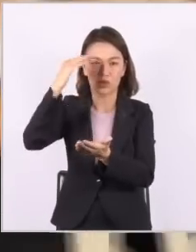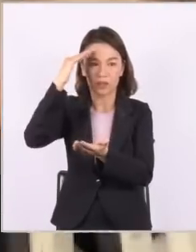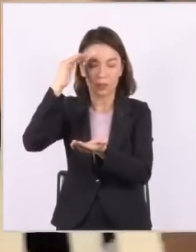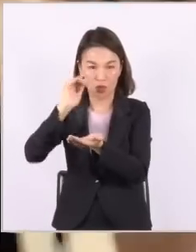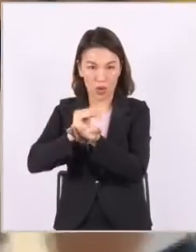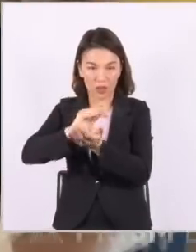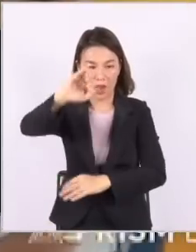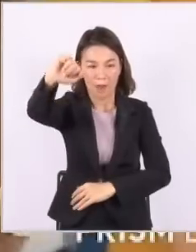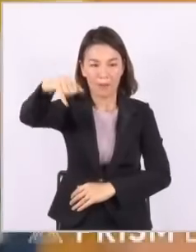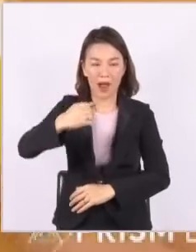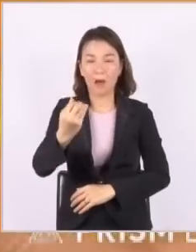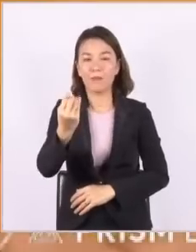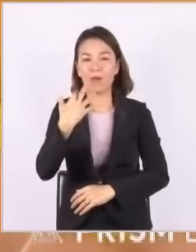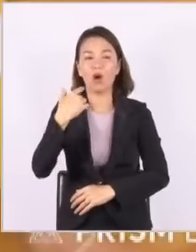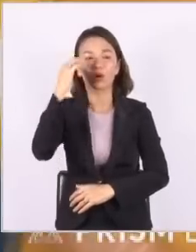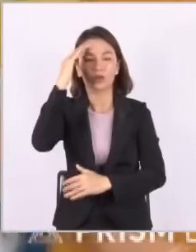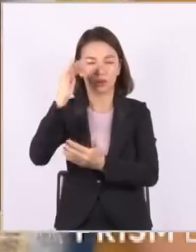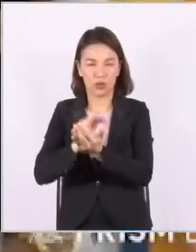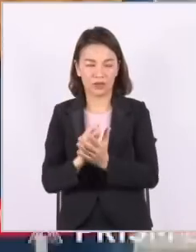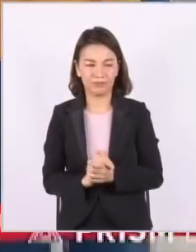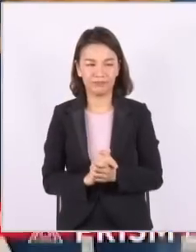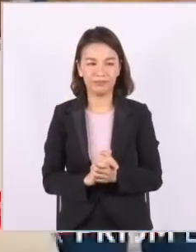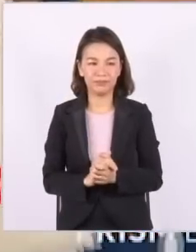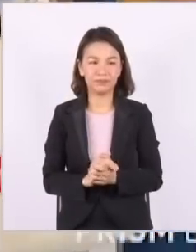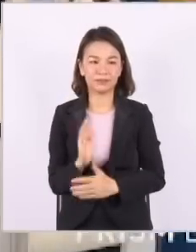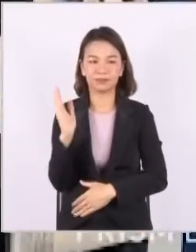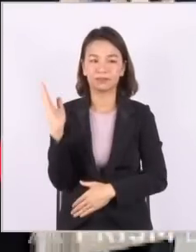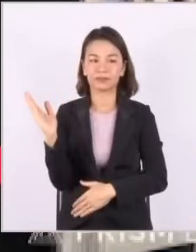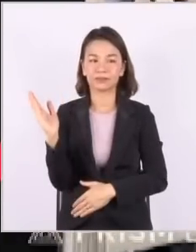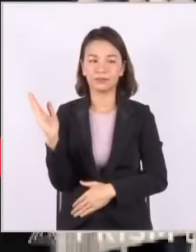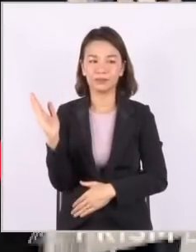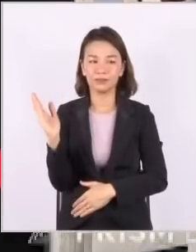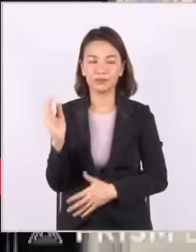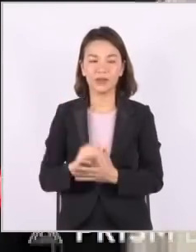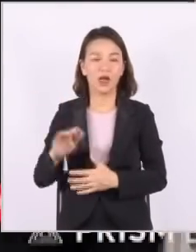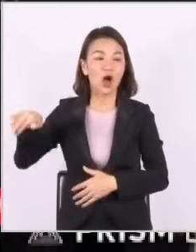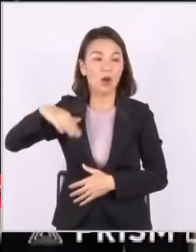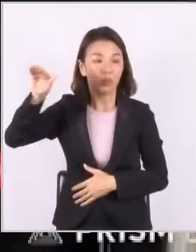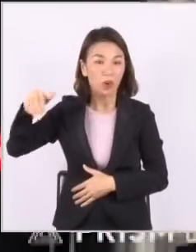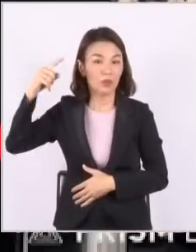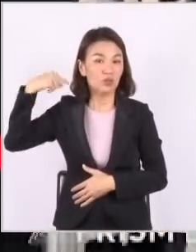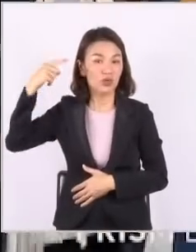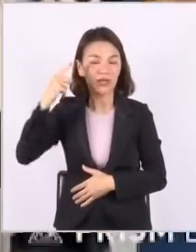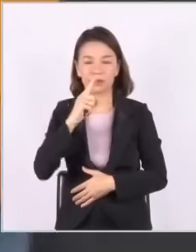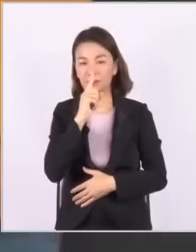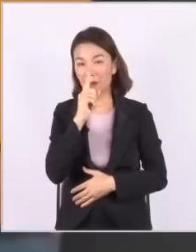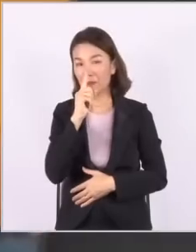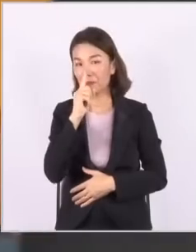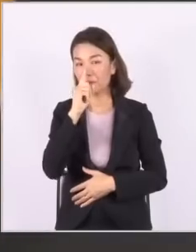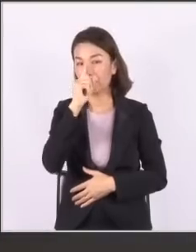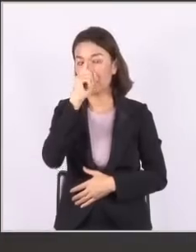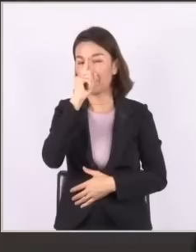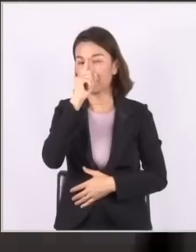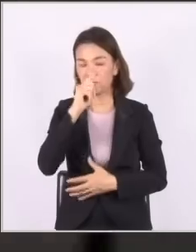างนะนายเกียรติคุณต้นยางนี่ทนายโป้งของเรานี่แหละนะครับพร้อมกับผู้เสียหายที่ไปทำการเสริมจมูกที่คลินิ